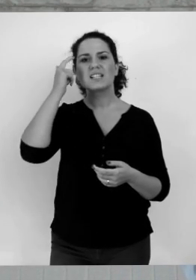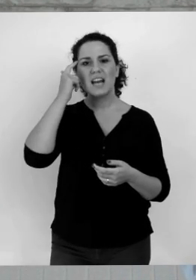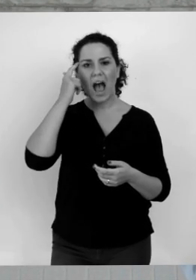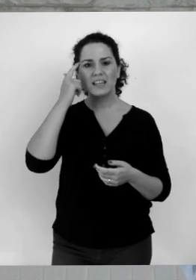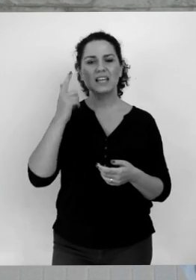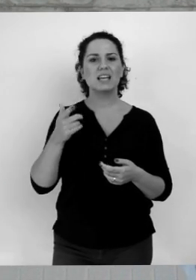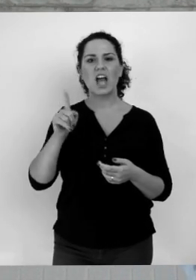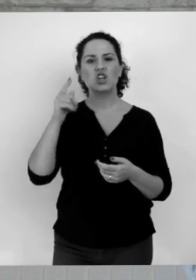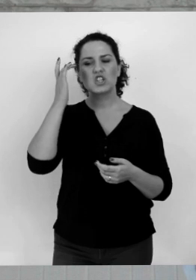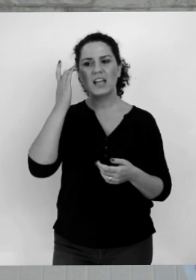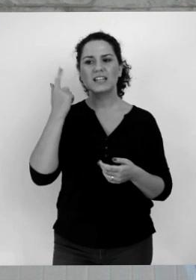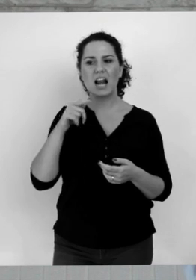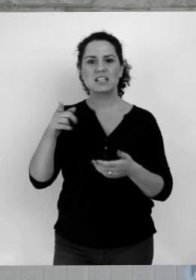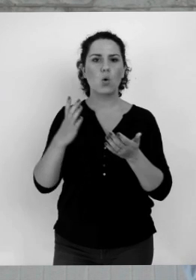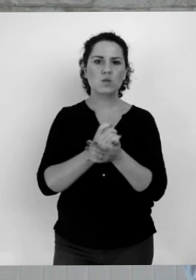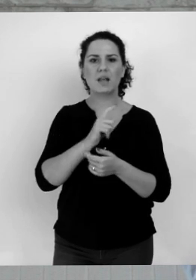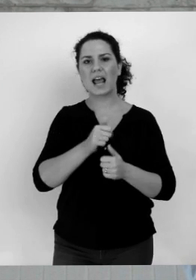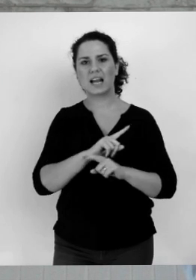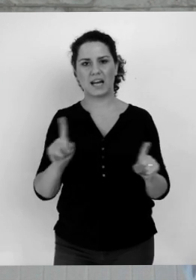li bi uspjela, ne bi uspjela.